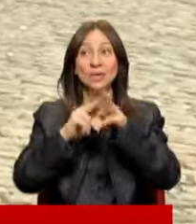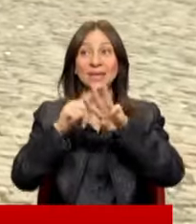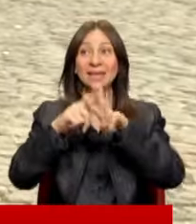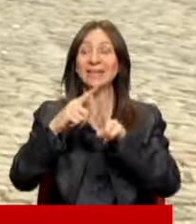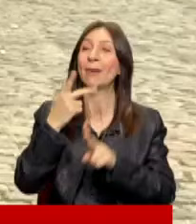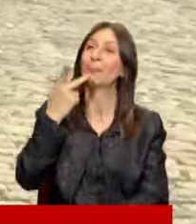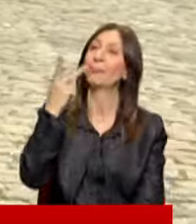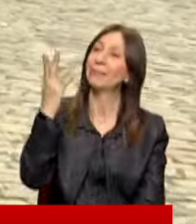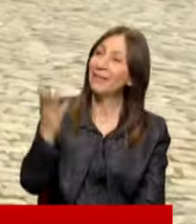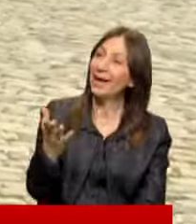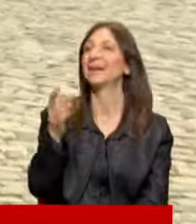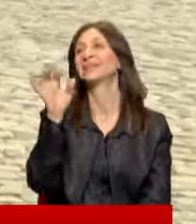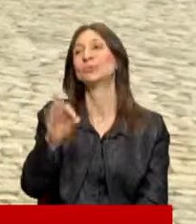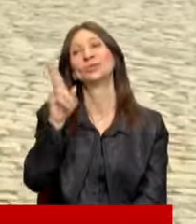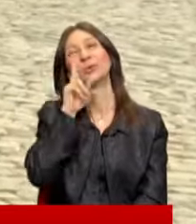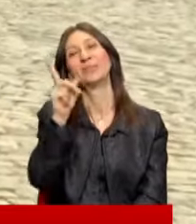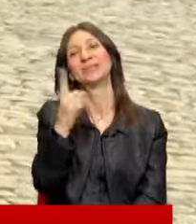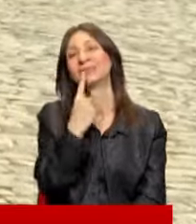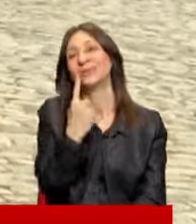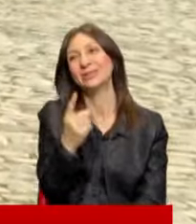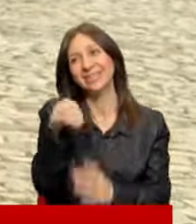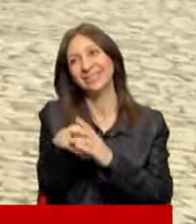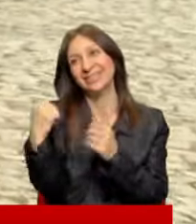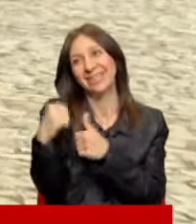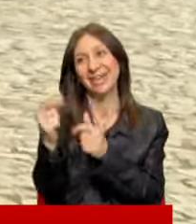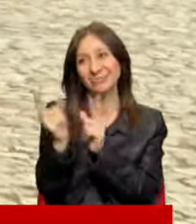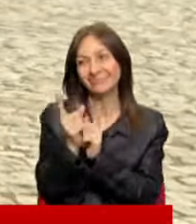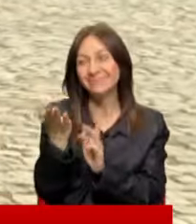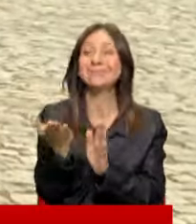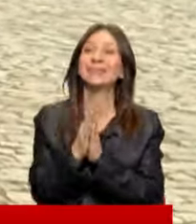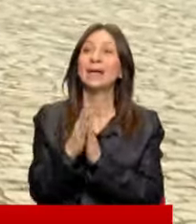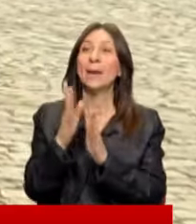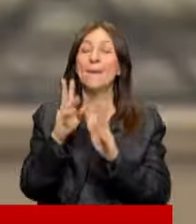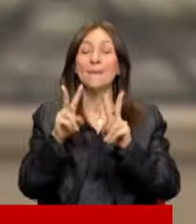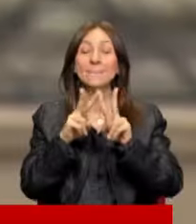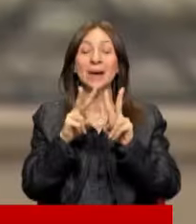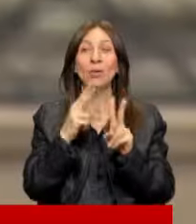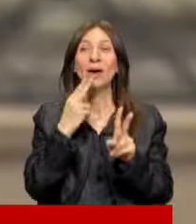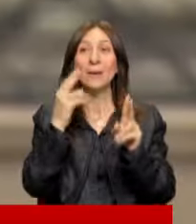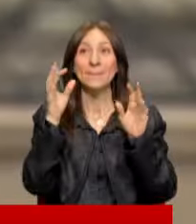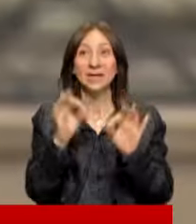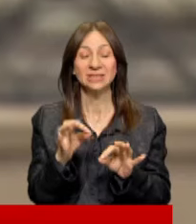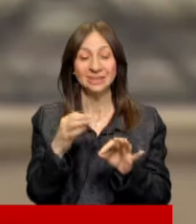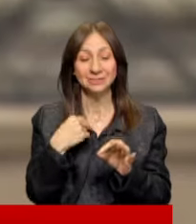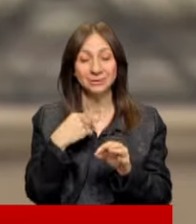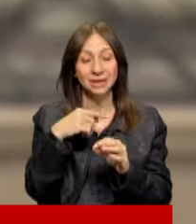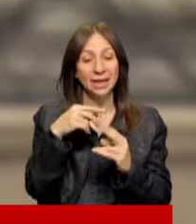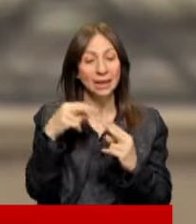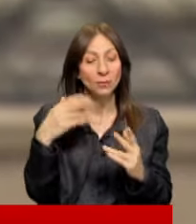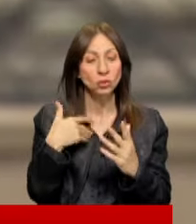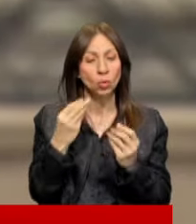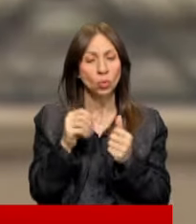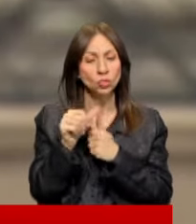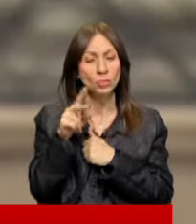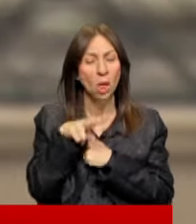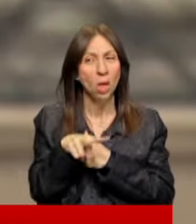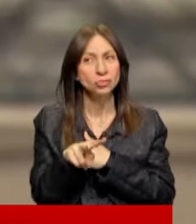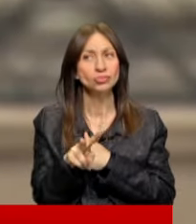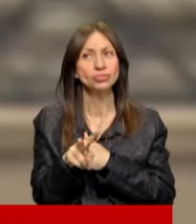Nükhet abla, şimdi son bir söz için yeniden evet. Sendeyiz. Makbule Hanım'la başlayan serüvenimde uzun bir